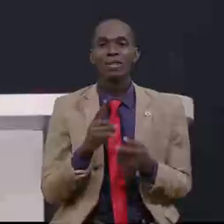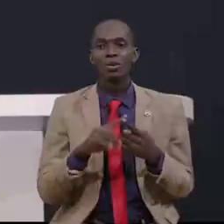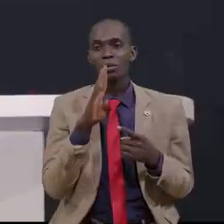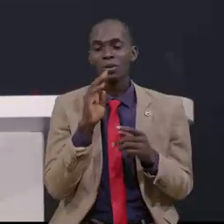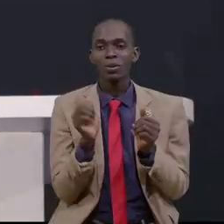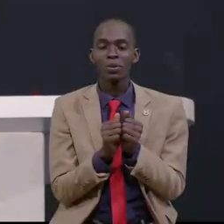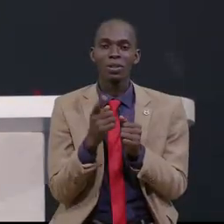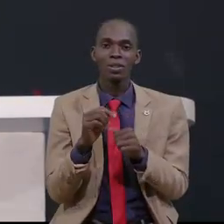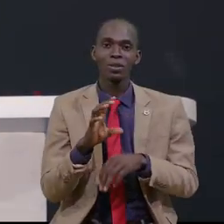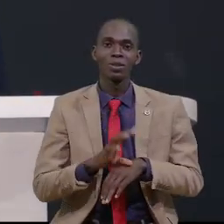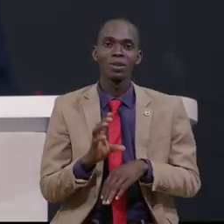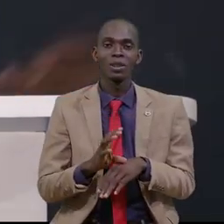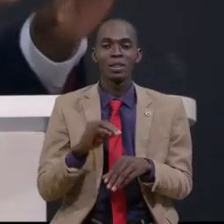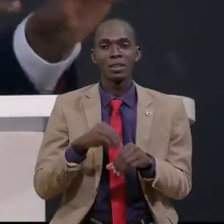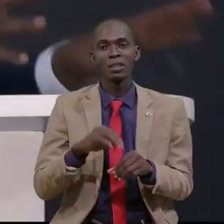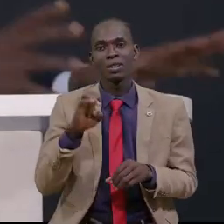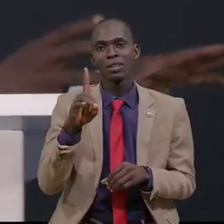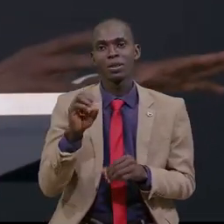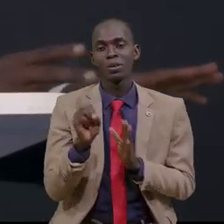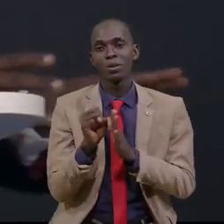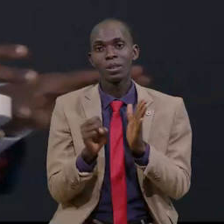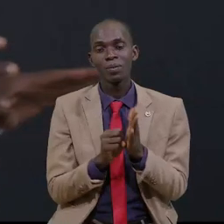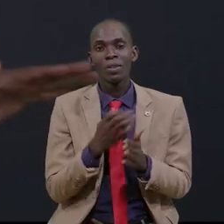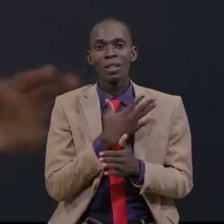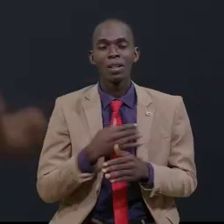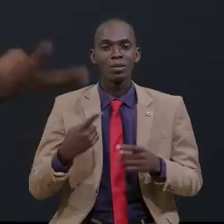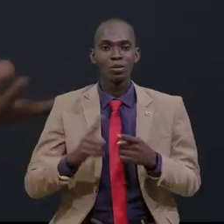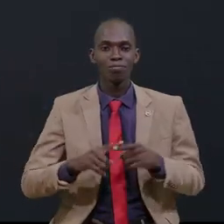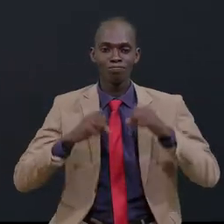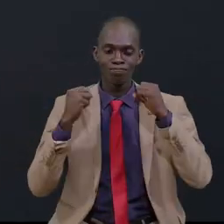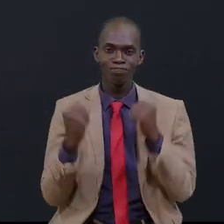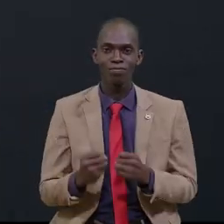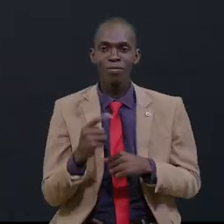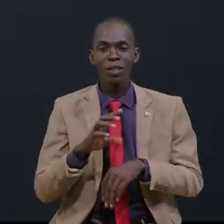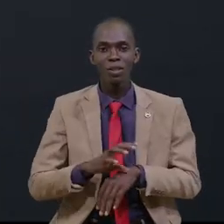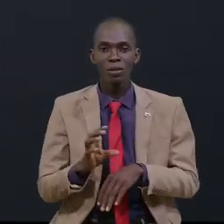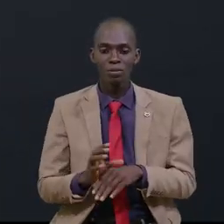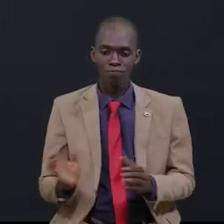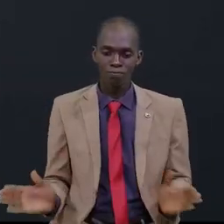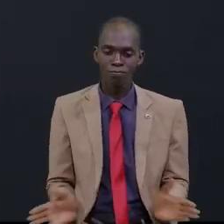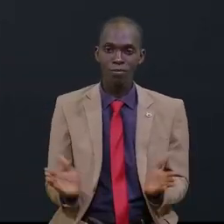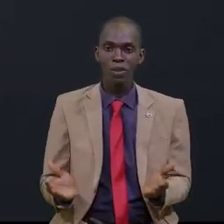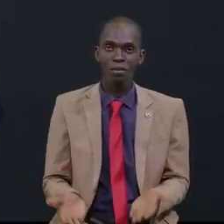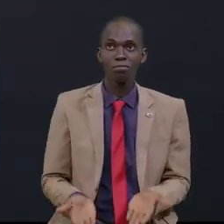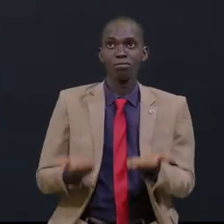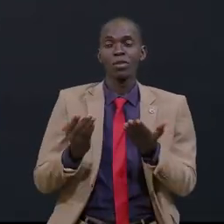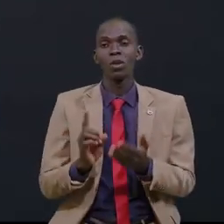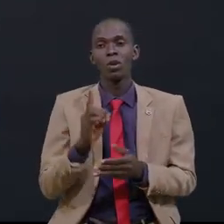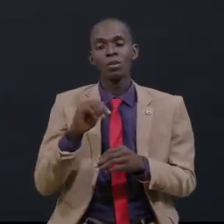et d'être avec l'Église, d'état des dos et de fortifier l'Église, élever